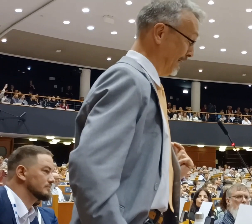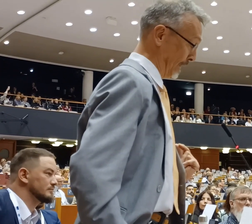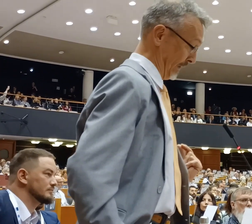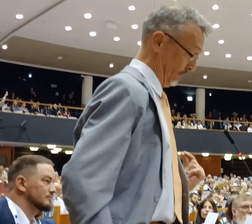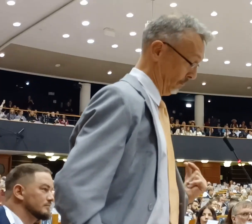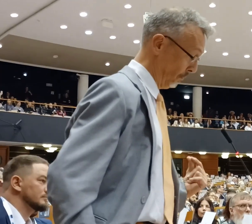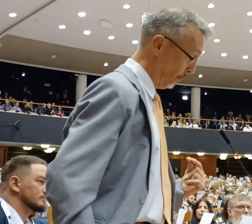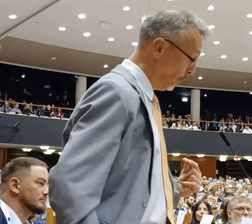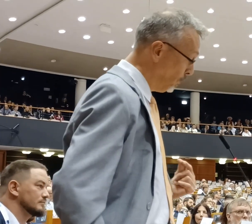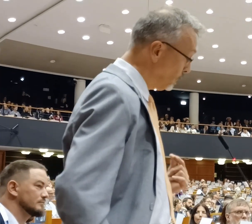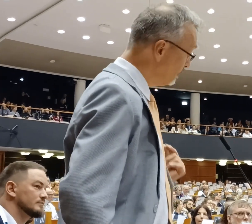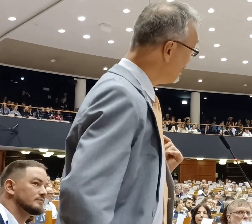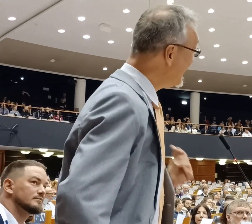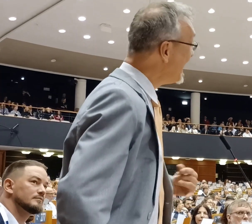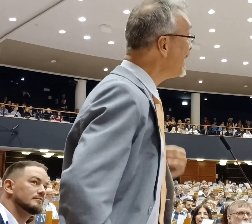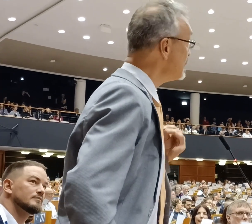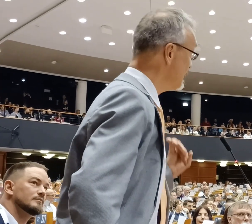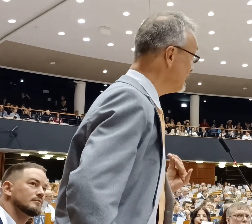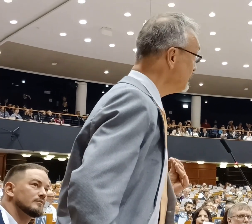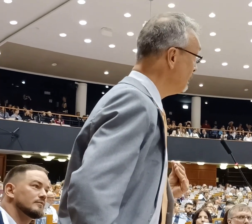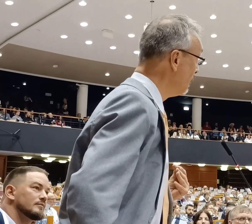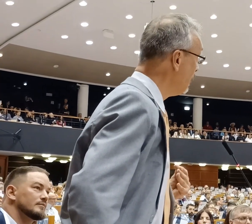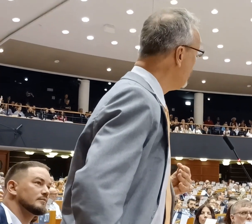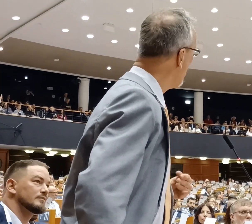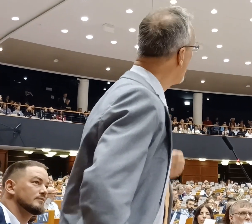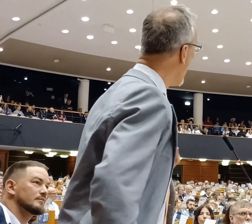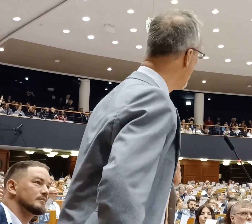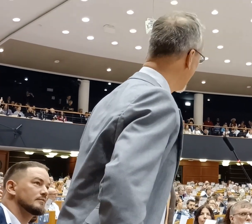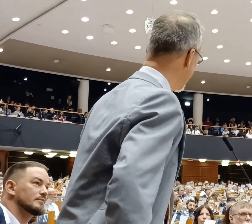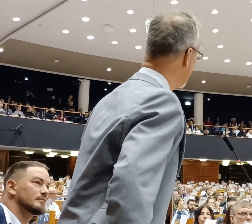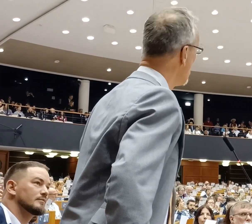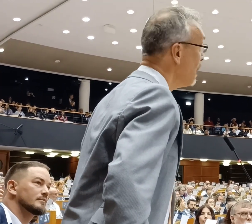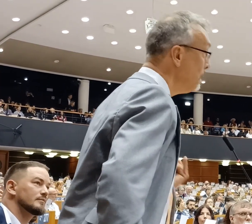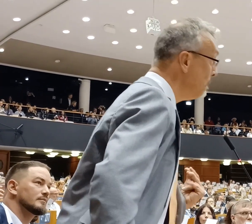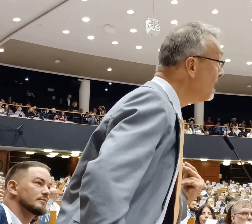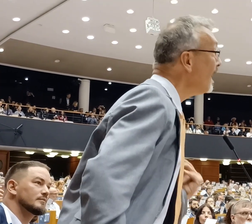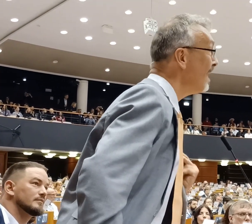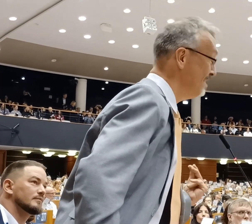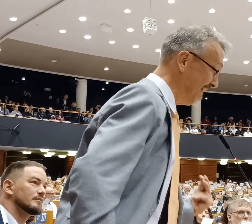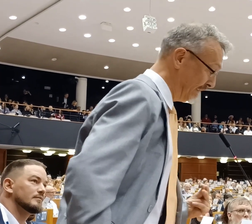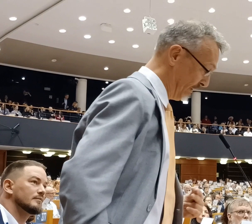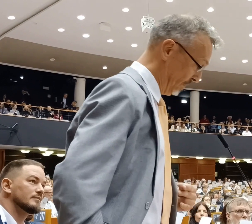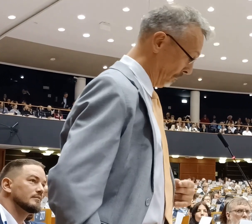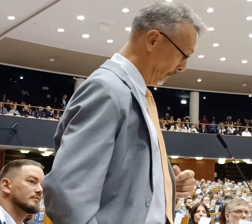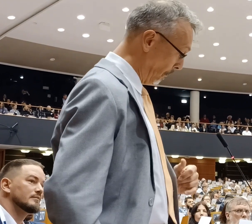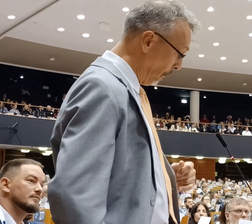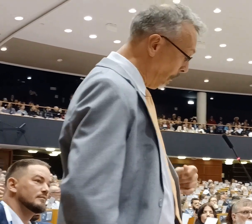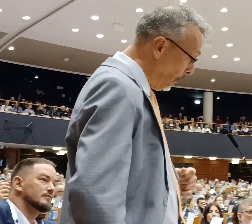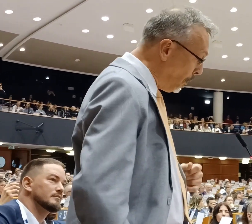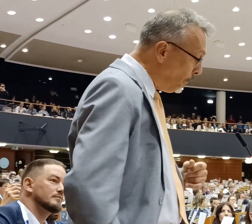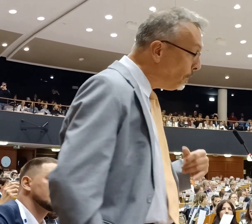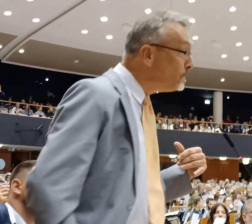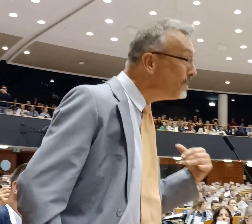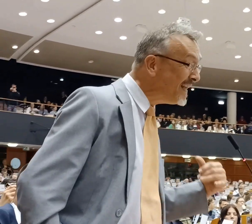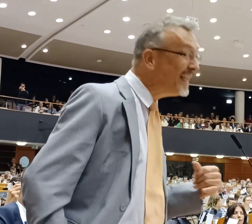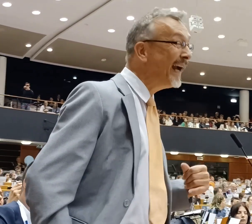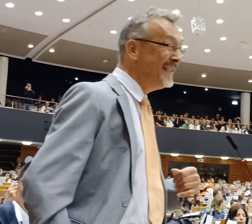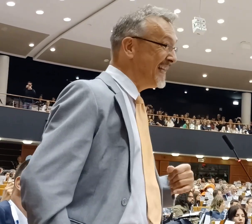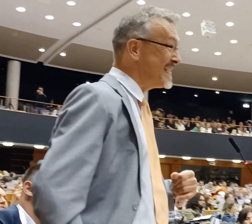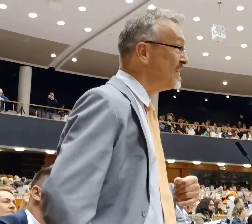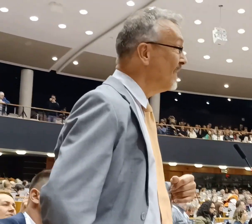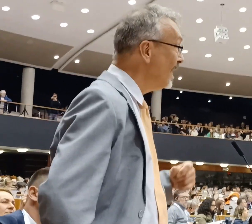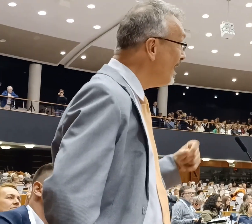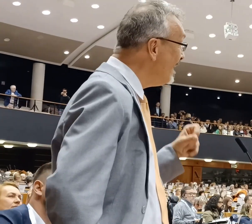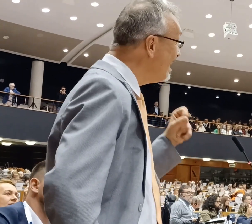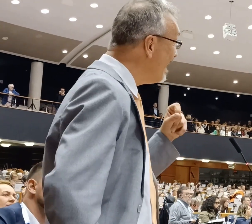chancengerecht wahrnehmen können. Und damit Inklusion überhaupt erst möglich wird, umso wichtiger